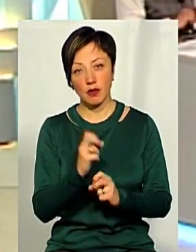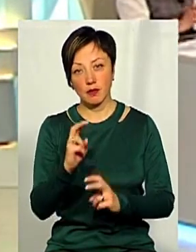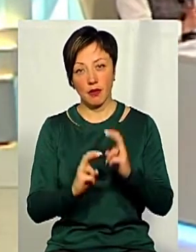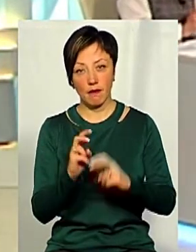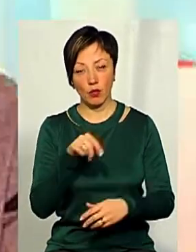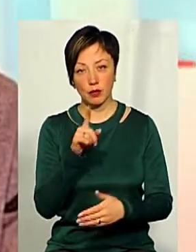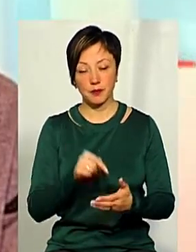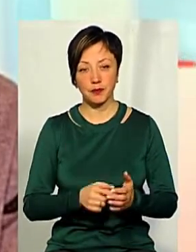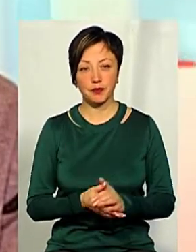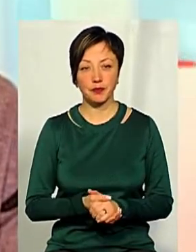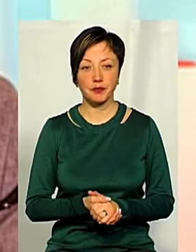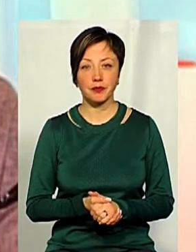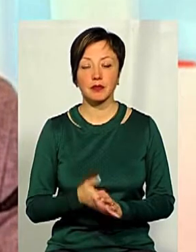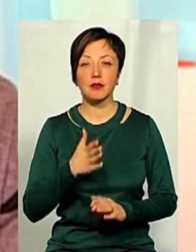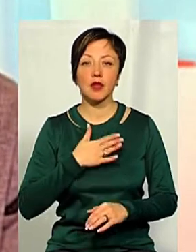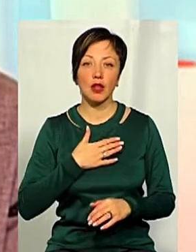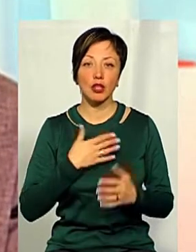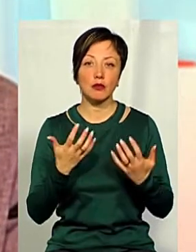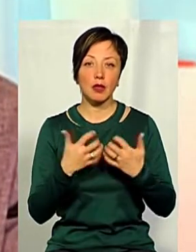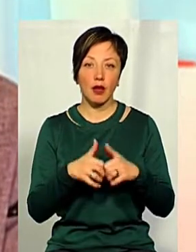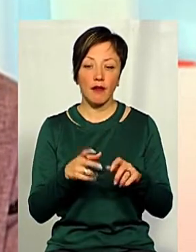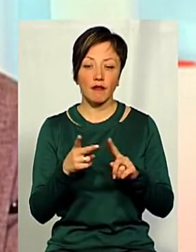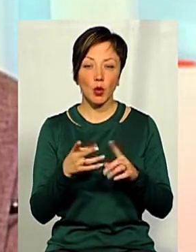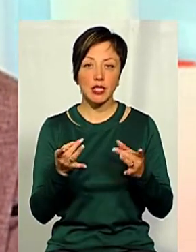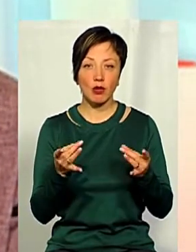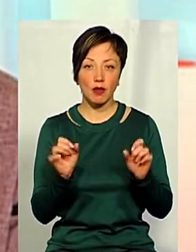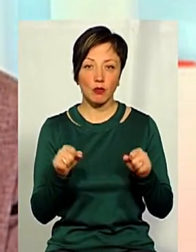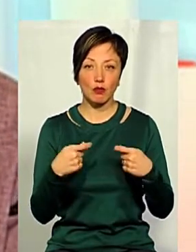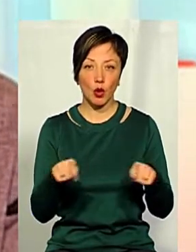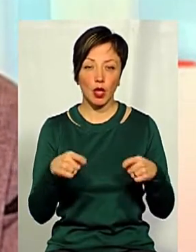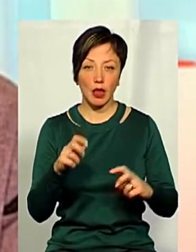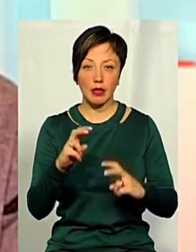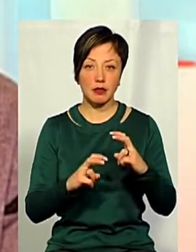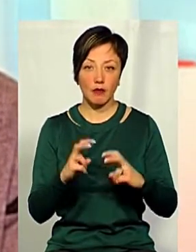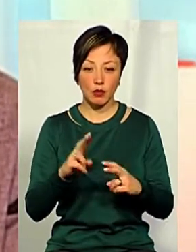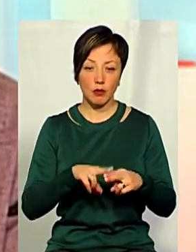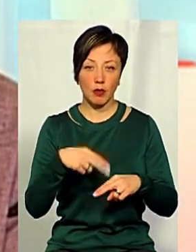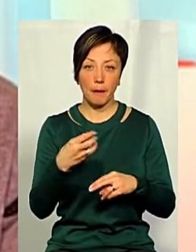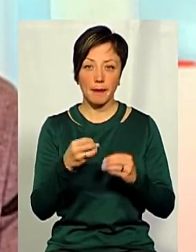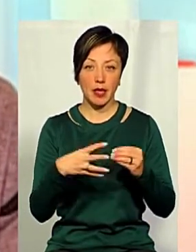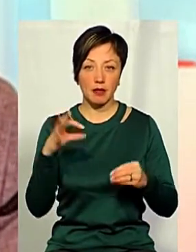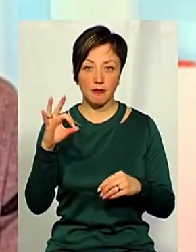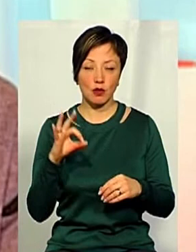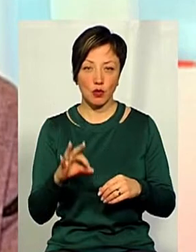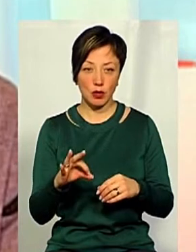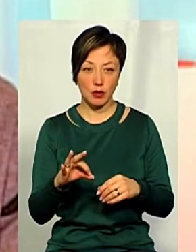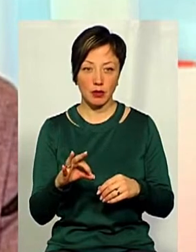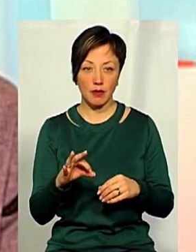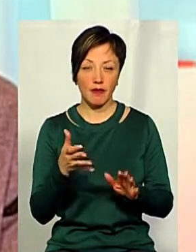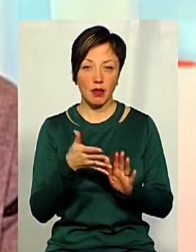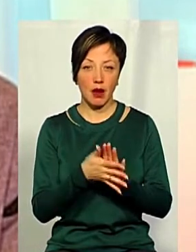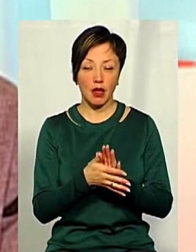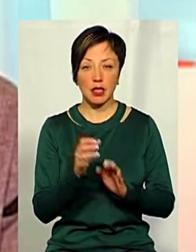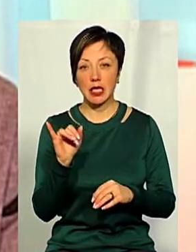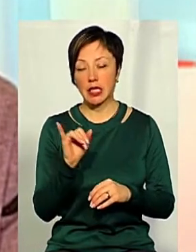завод? За нашими підрахунками, вторсировина, яку можна буде продати на заводі, покриє максимум 15% операційних витрат.